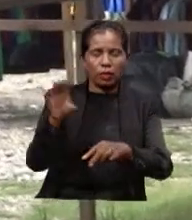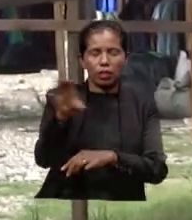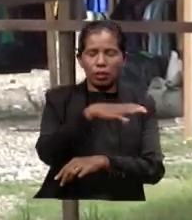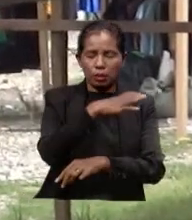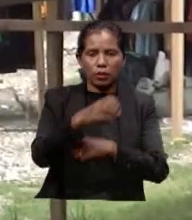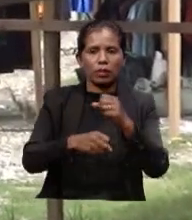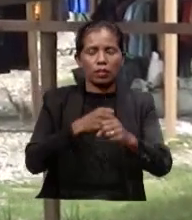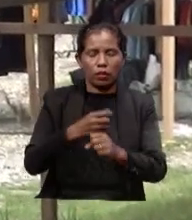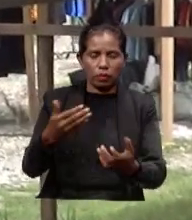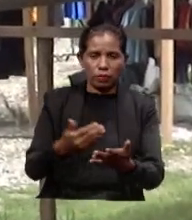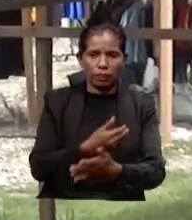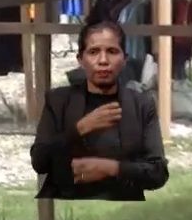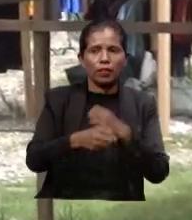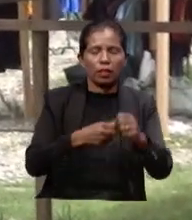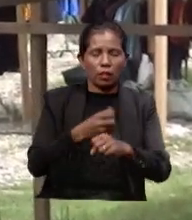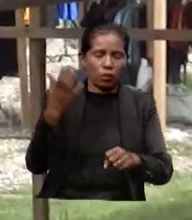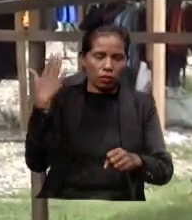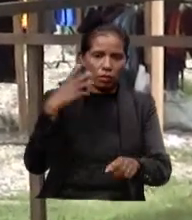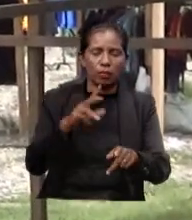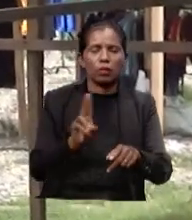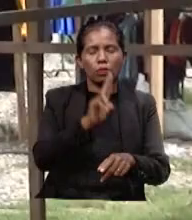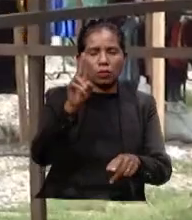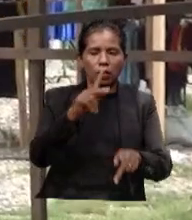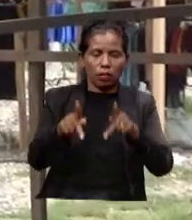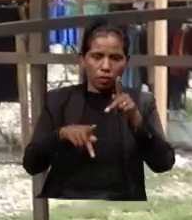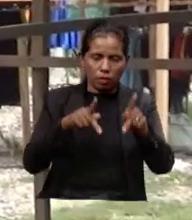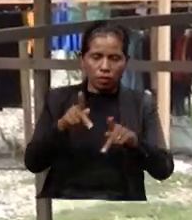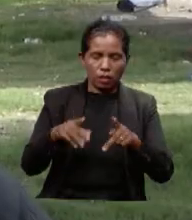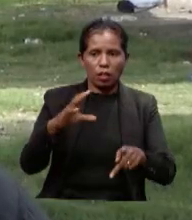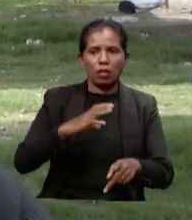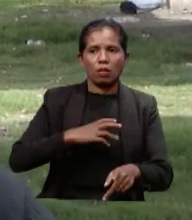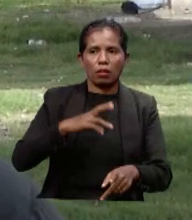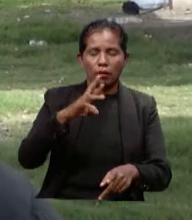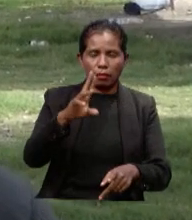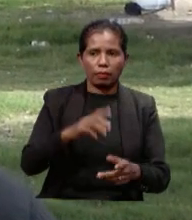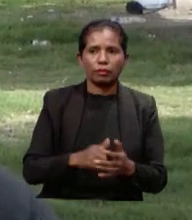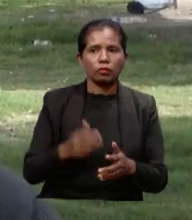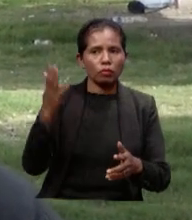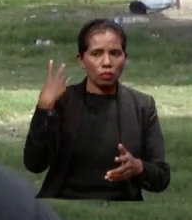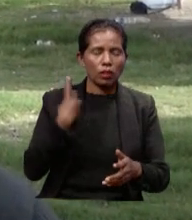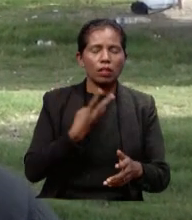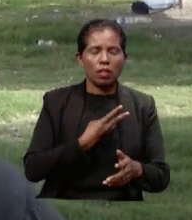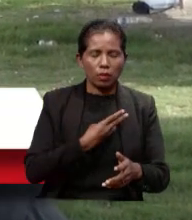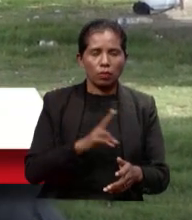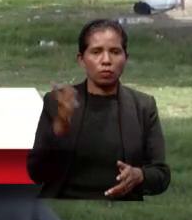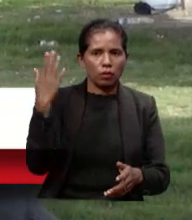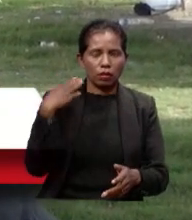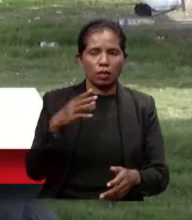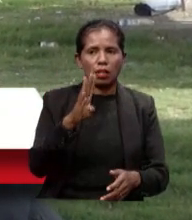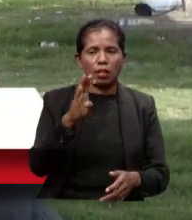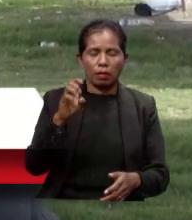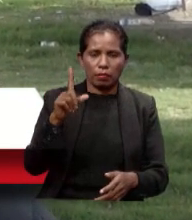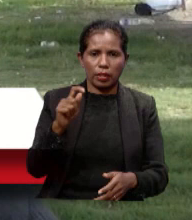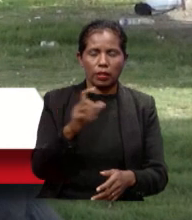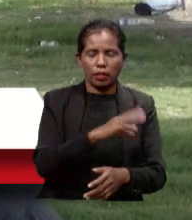tinang liubane, ami sempre use emar emanerai, rai privado ia kolmera. Uluglu ami bertais, depois ami muda